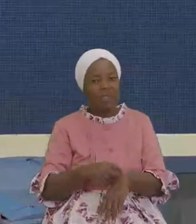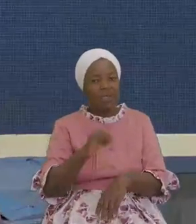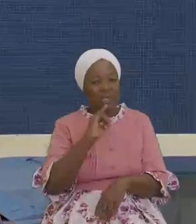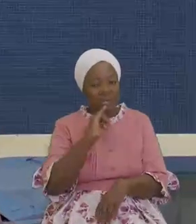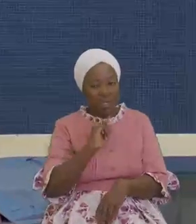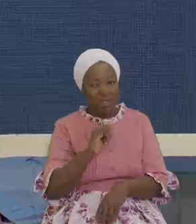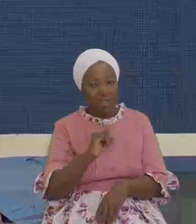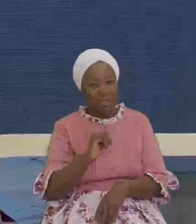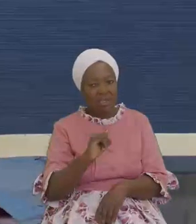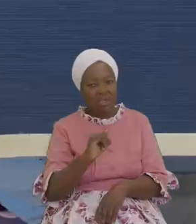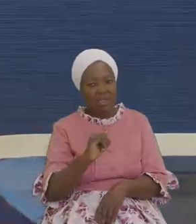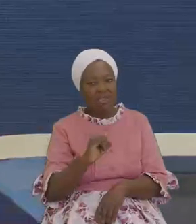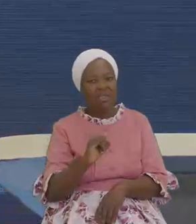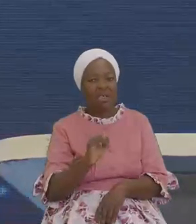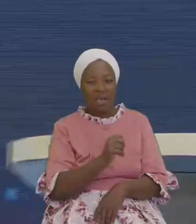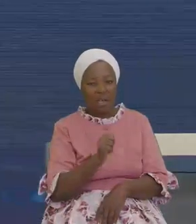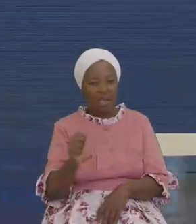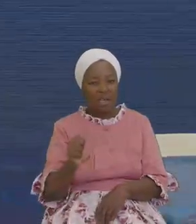En ce moment et à l'époque,